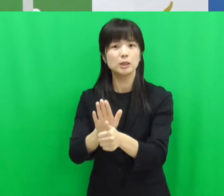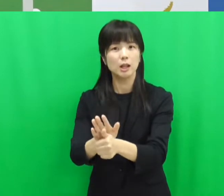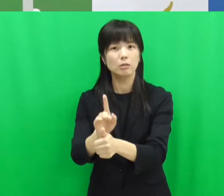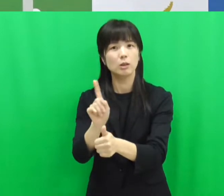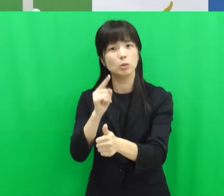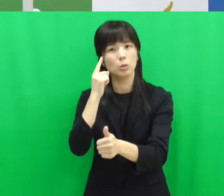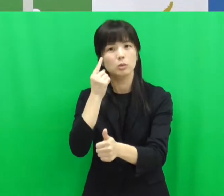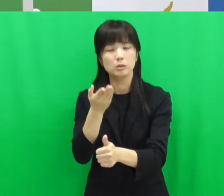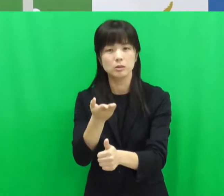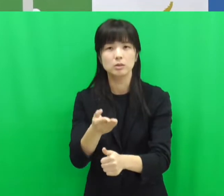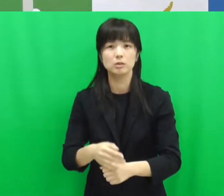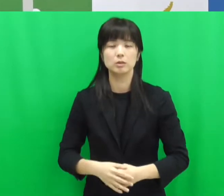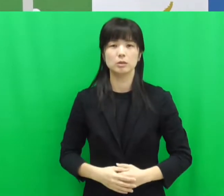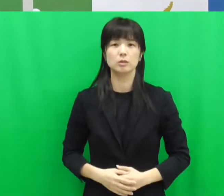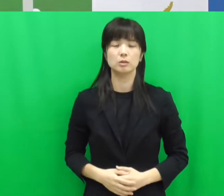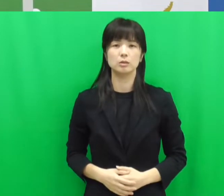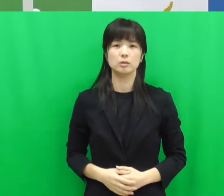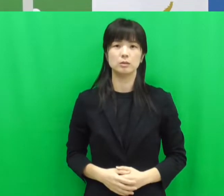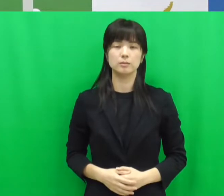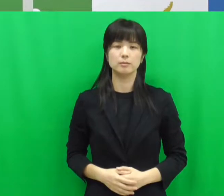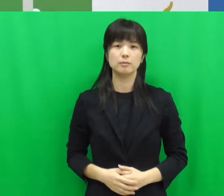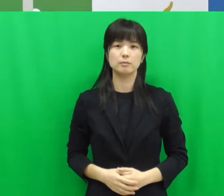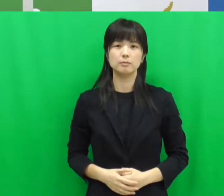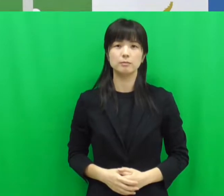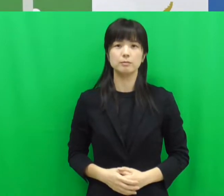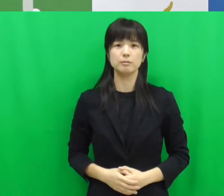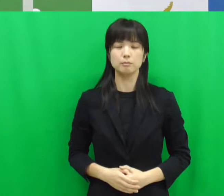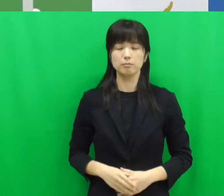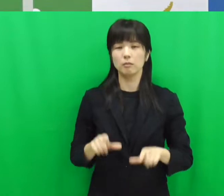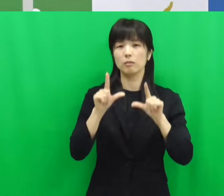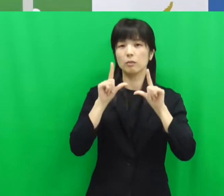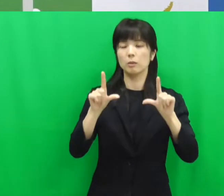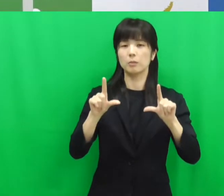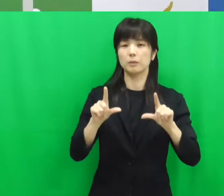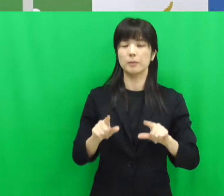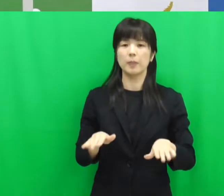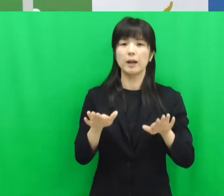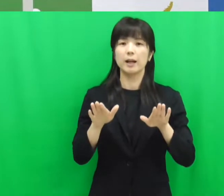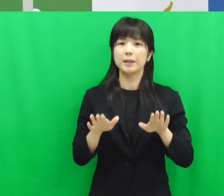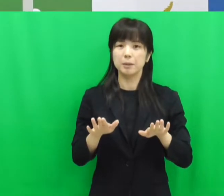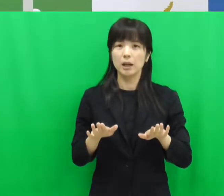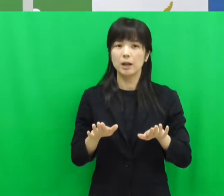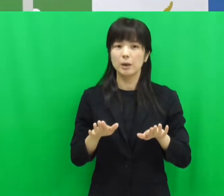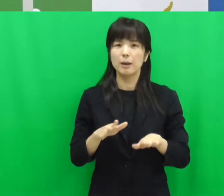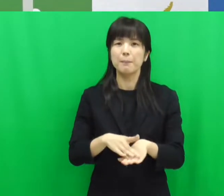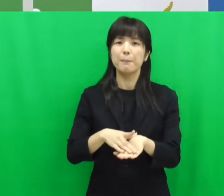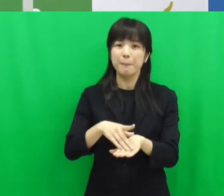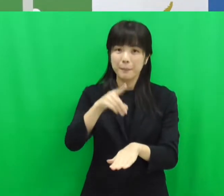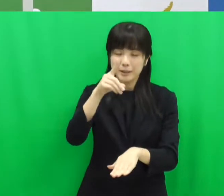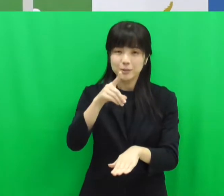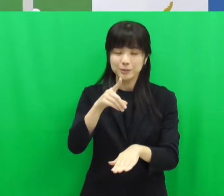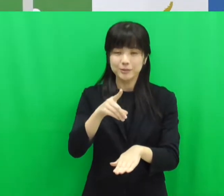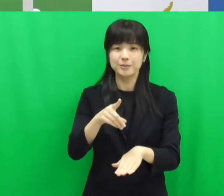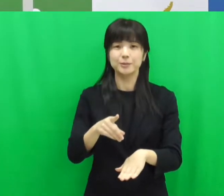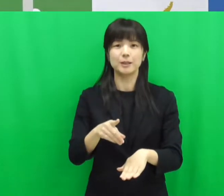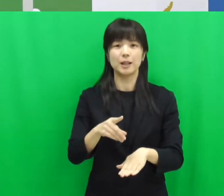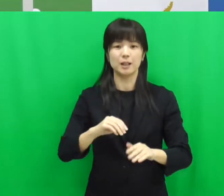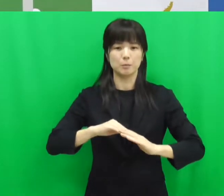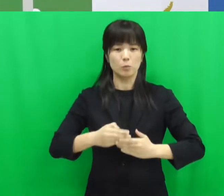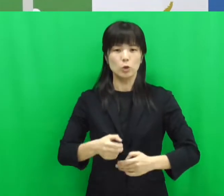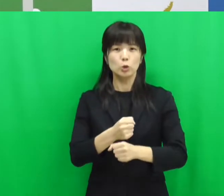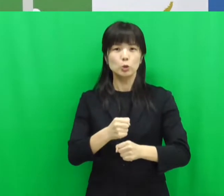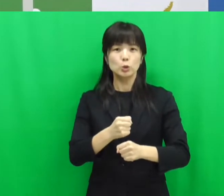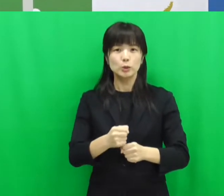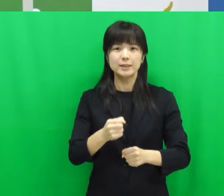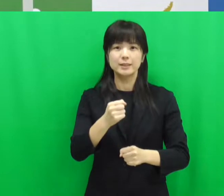して考えていくお考えがありますか。 今のところはまずは第一弾として、不妊治